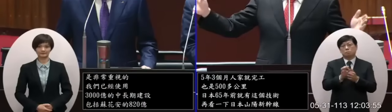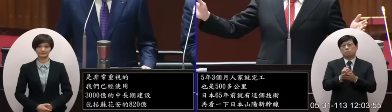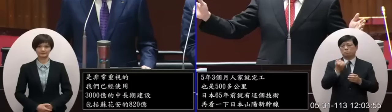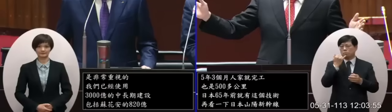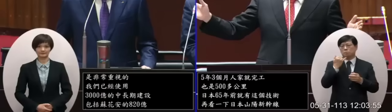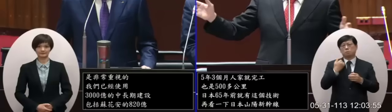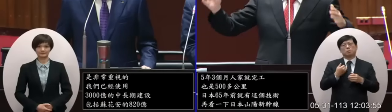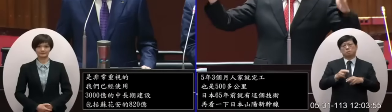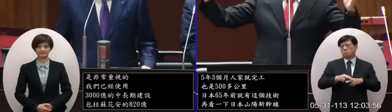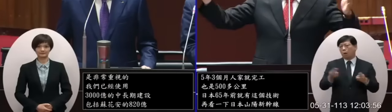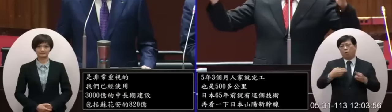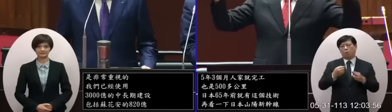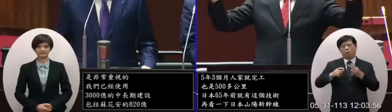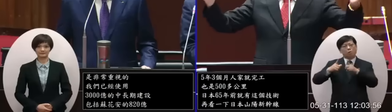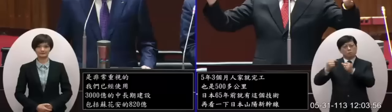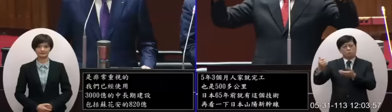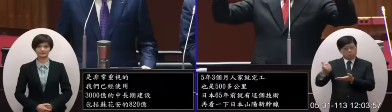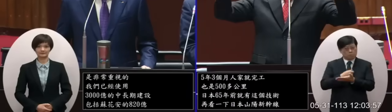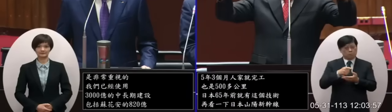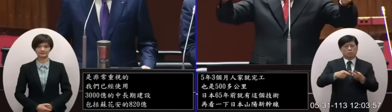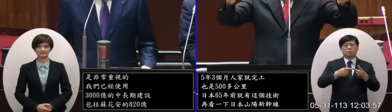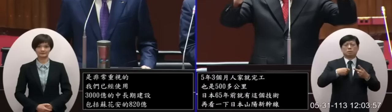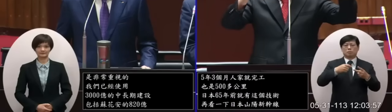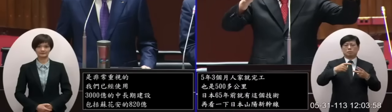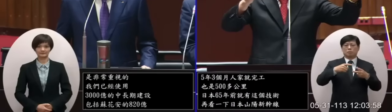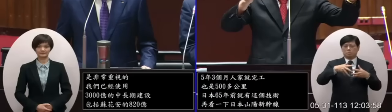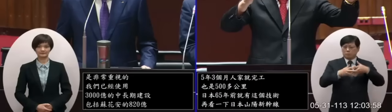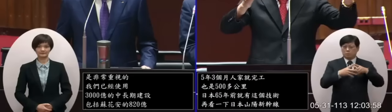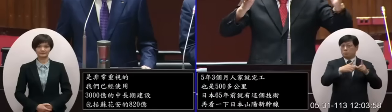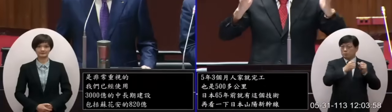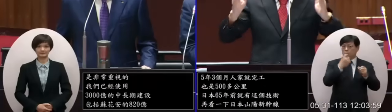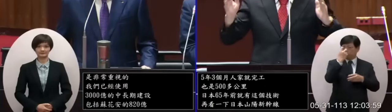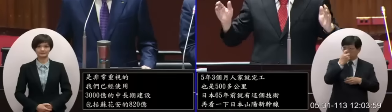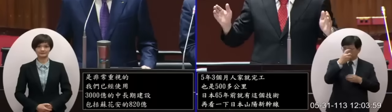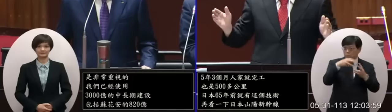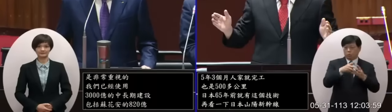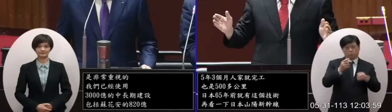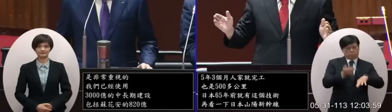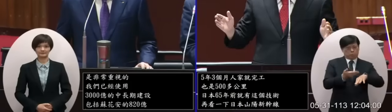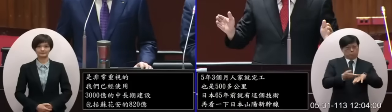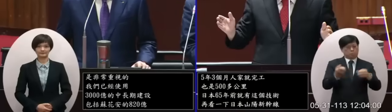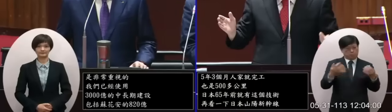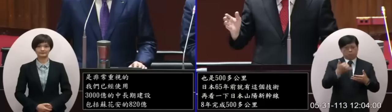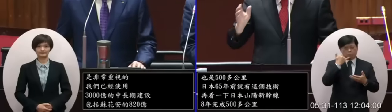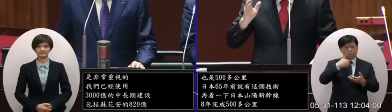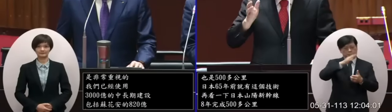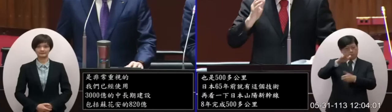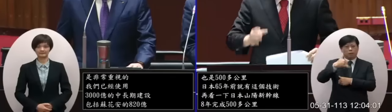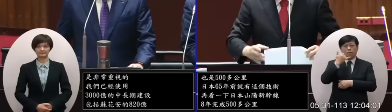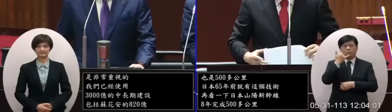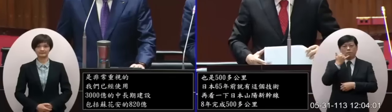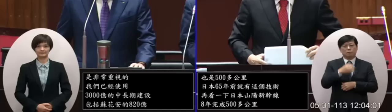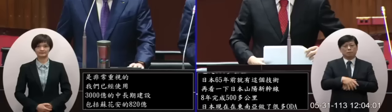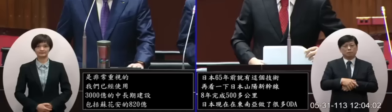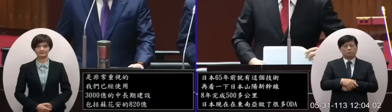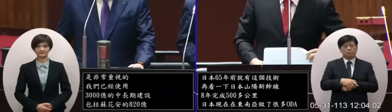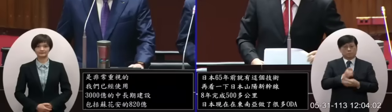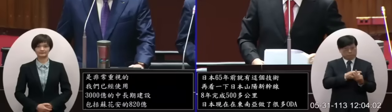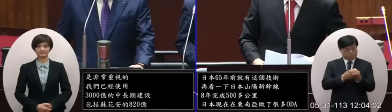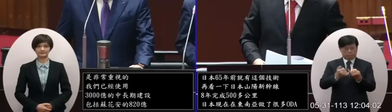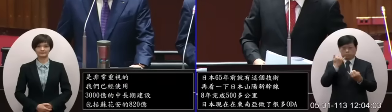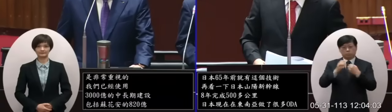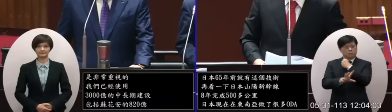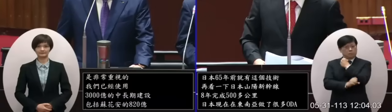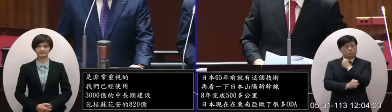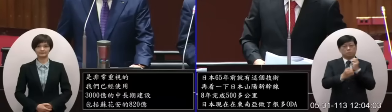开放国外 BOT， 开放日本、美国、德国、欧洲，人家的技术都没有问题，好，都可以把这些基